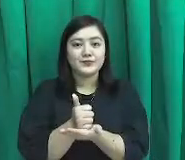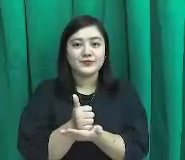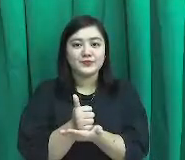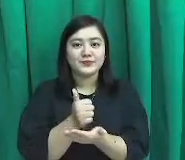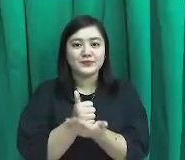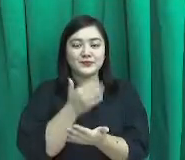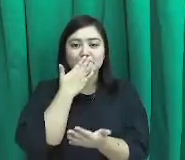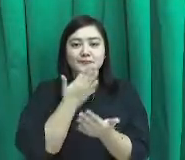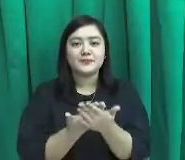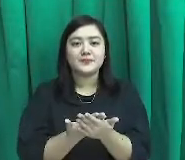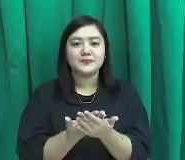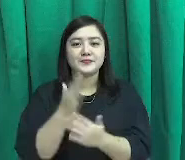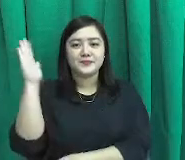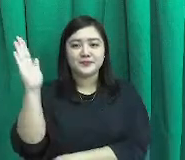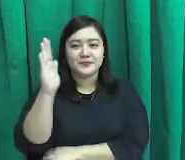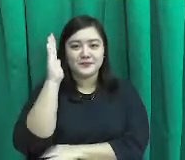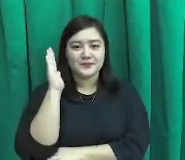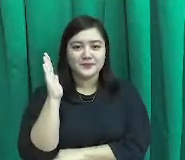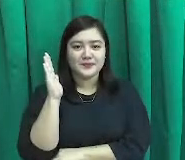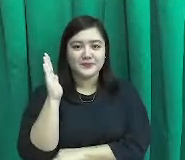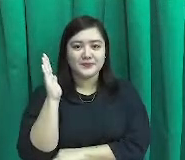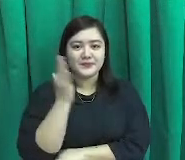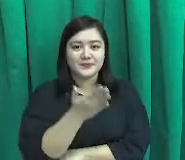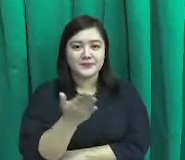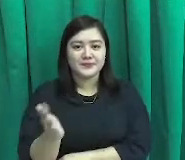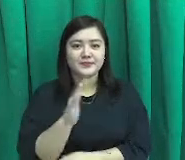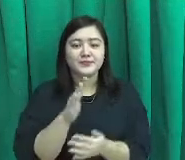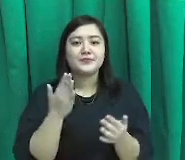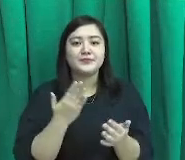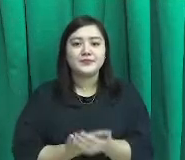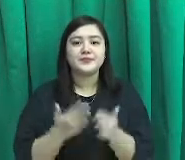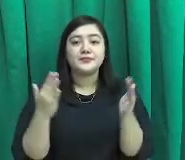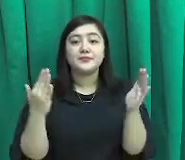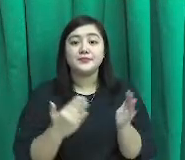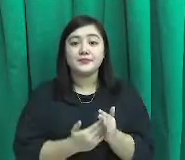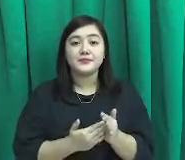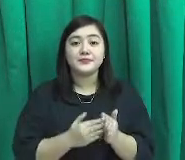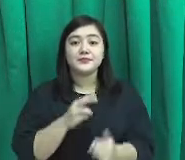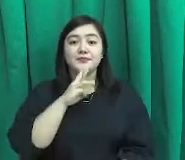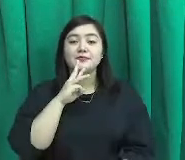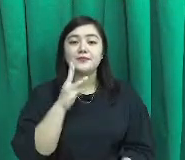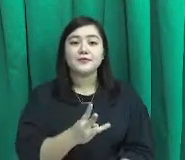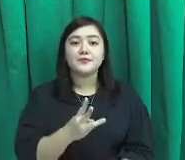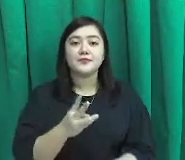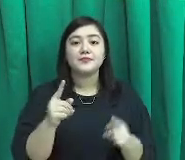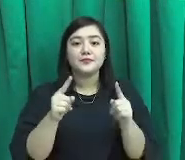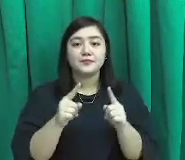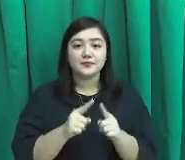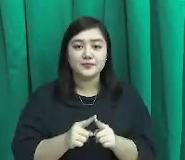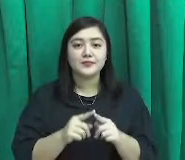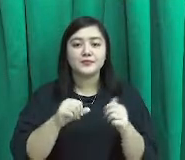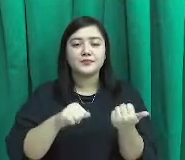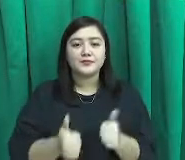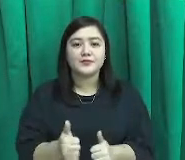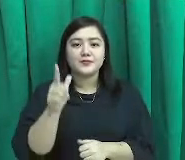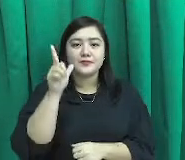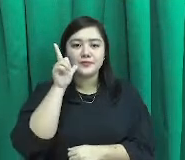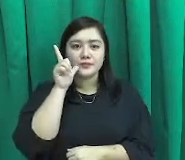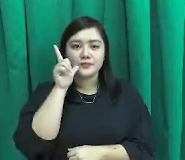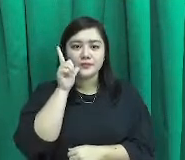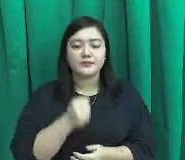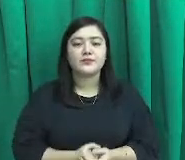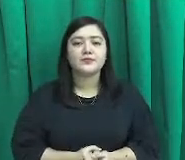All right, magandang tanghali po sa ating lahat. Once again, welcome back po sa ating programang The